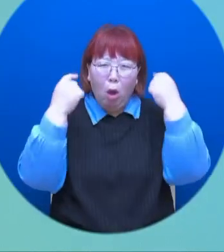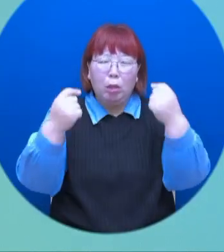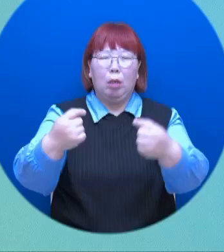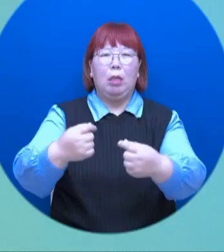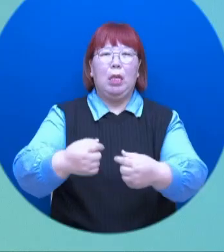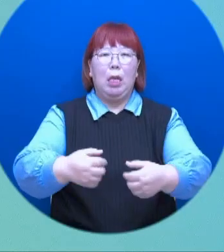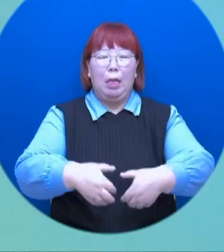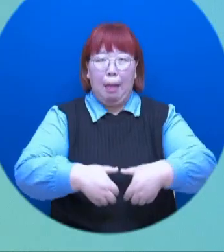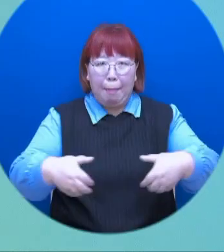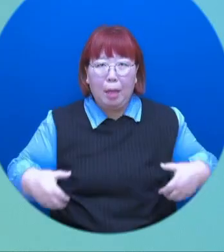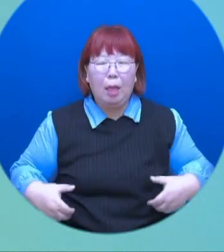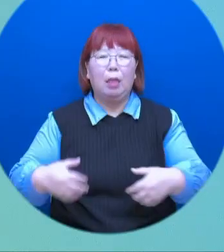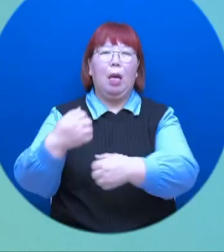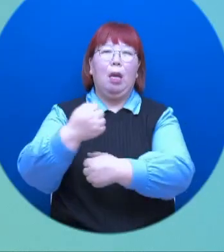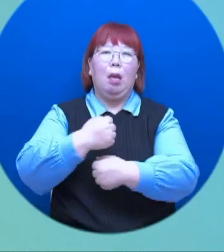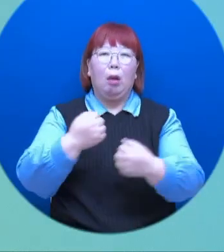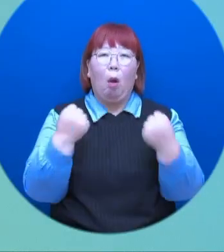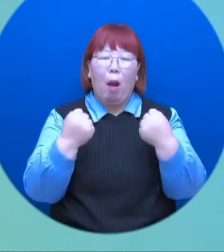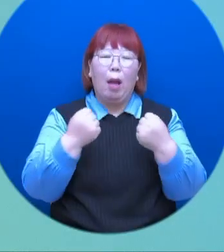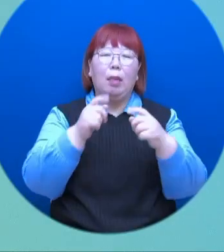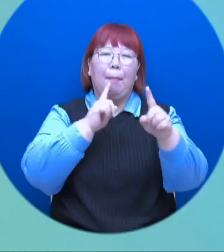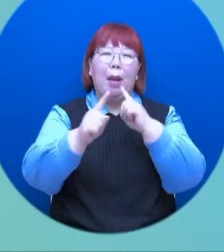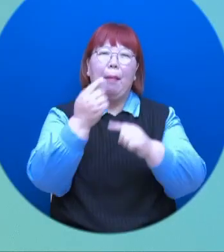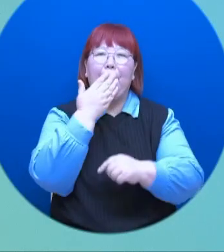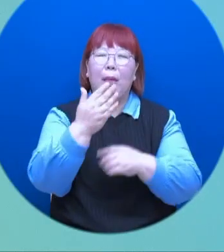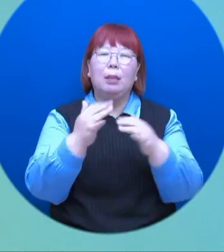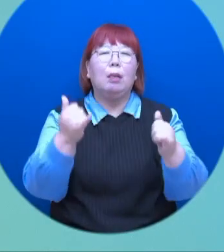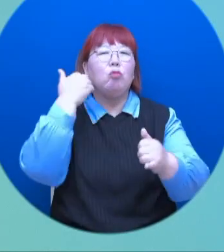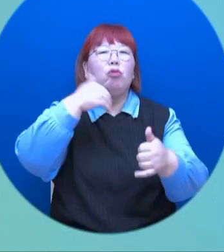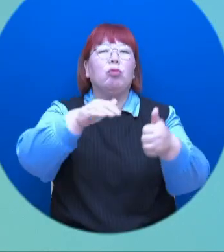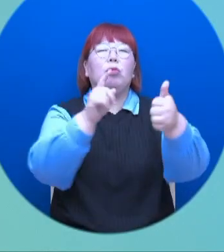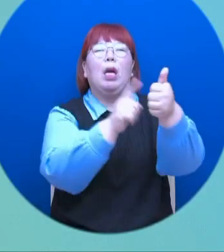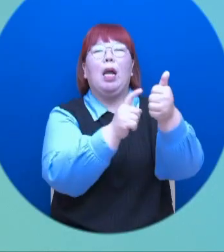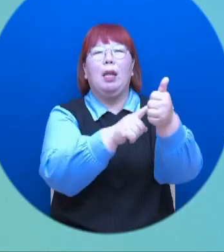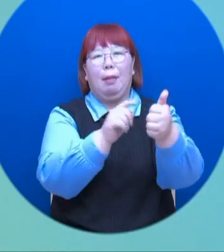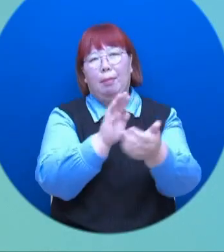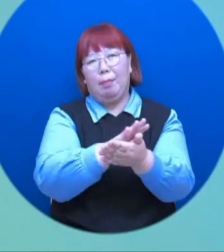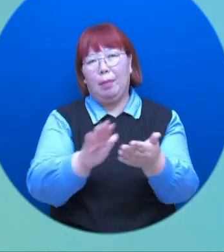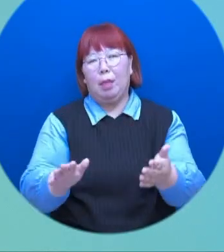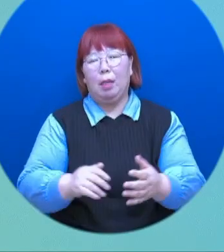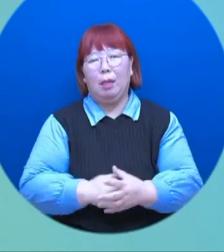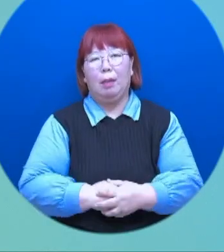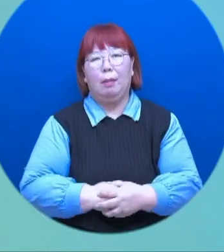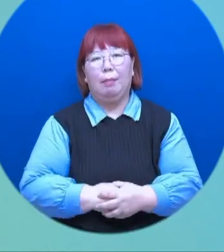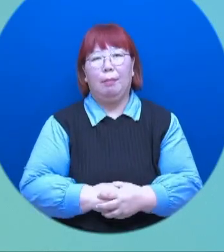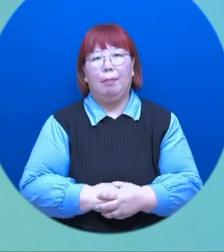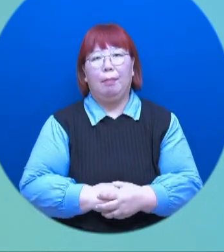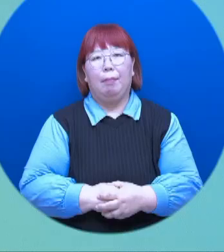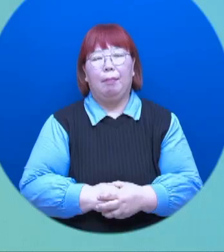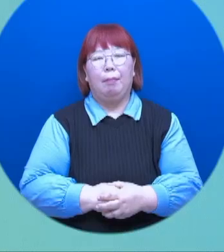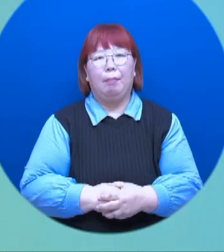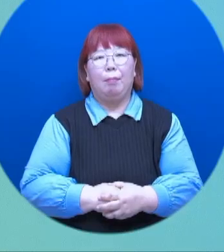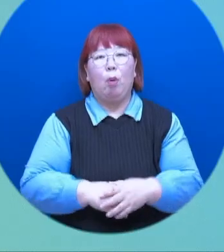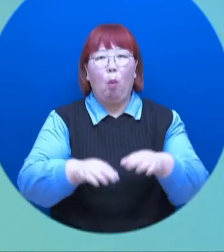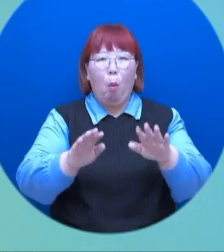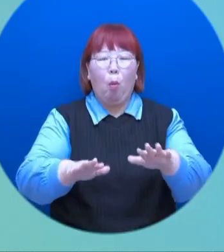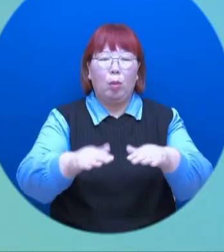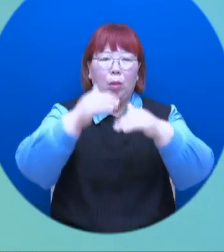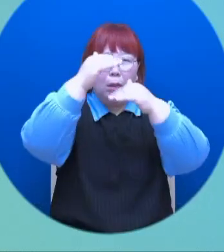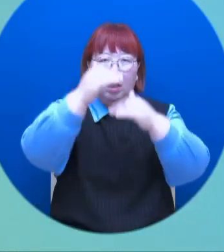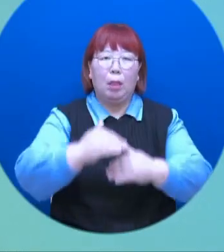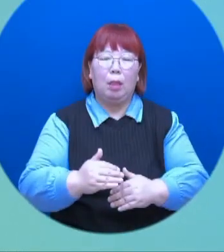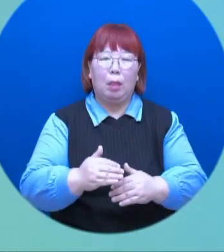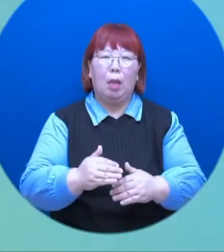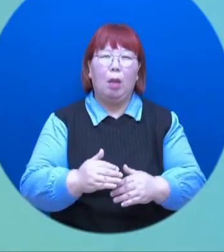그가 갈렙이었다. 이걸 말씀하고 있습니다. 여러분, 오늘 본문 10절과 12절 그리고